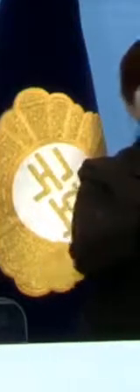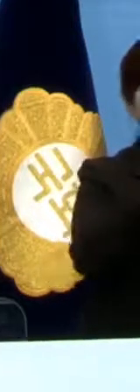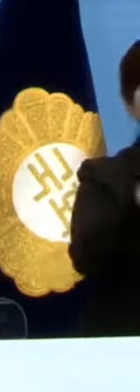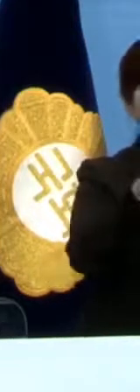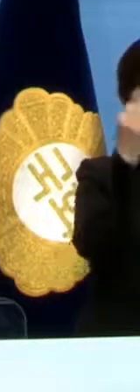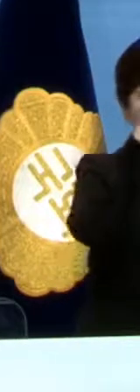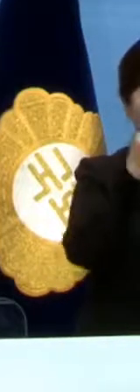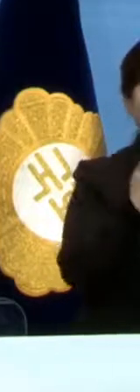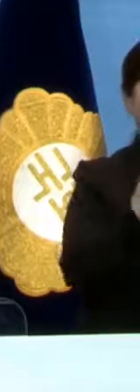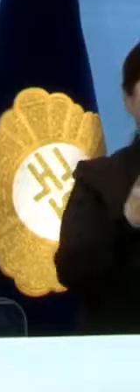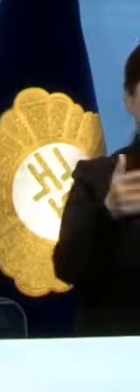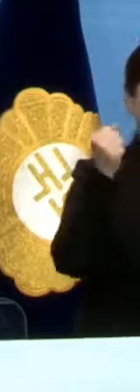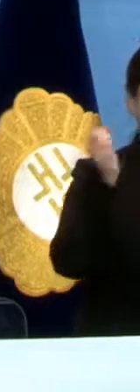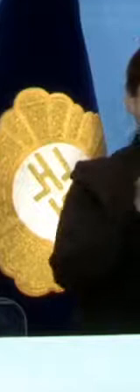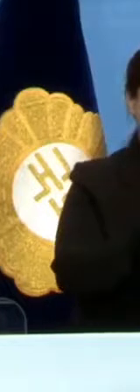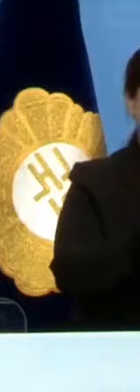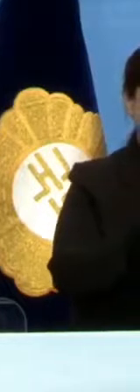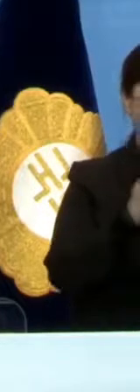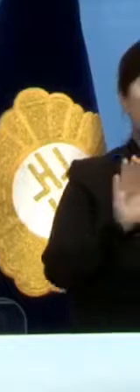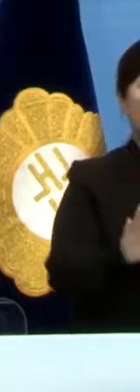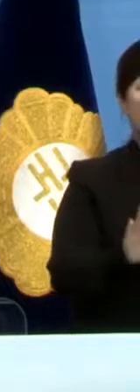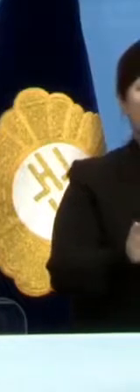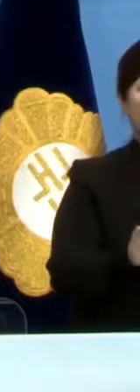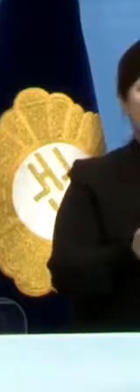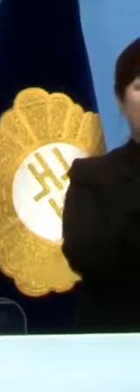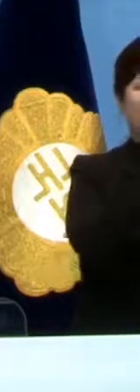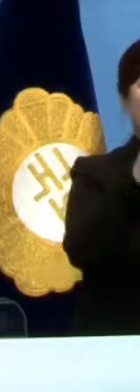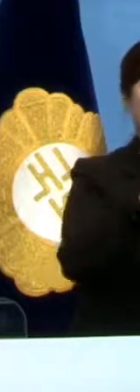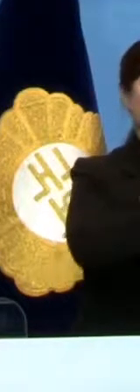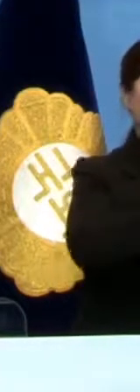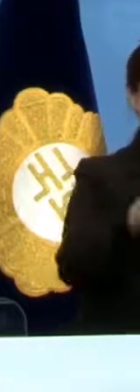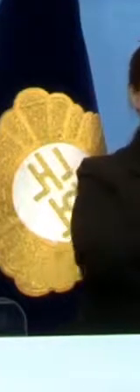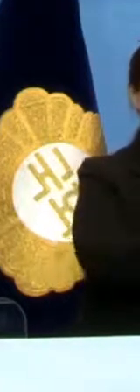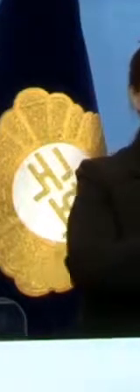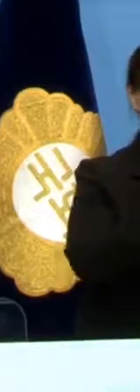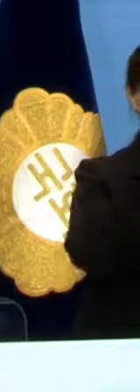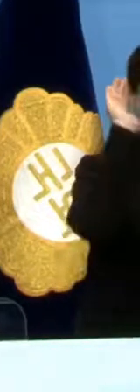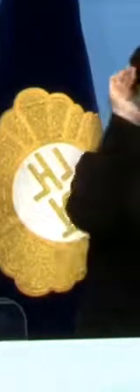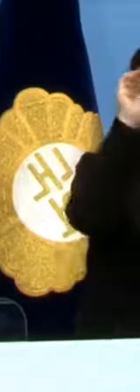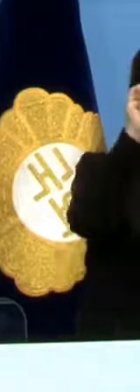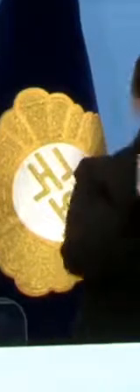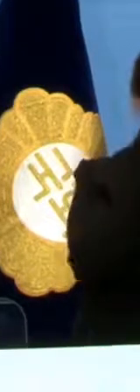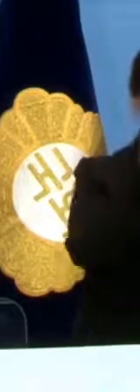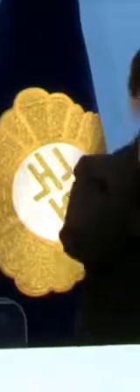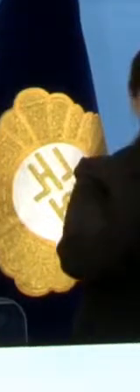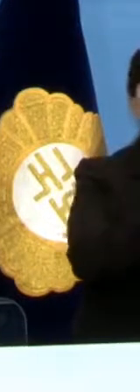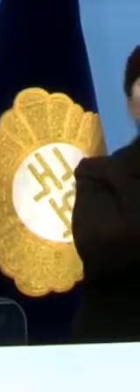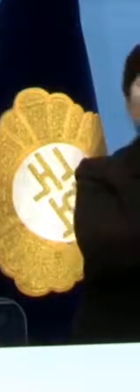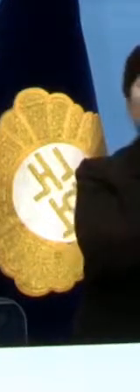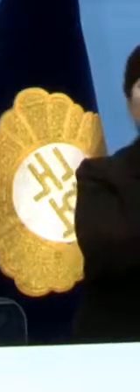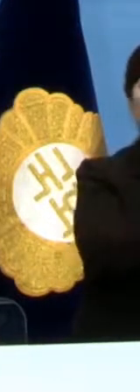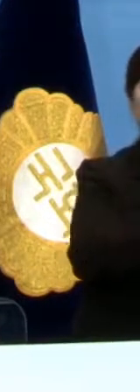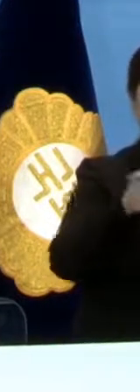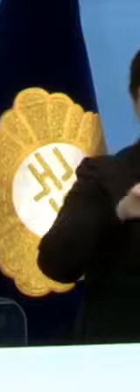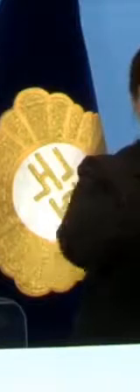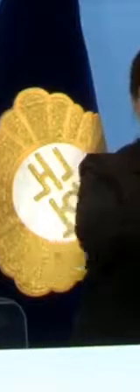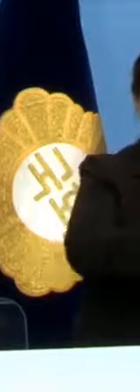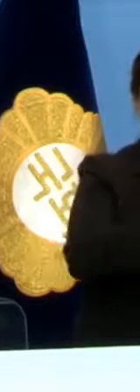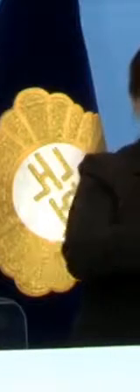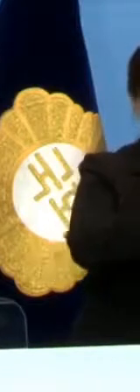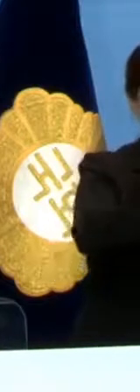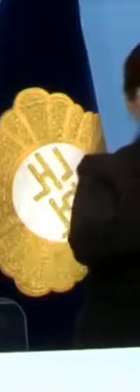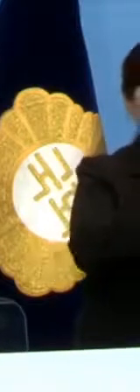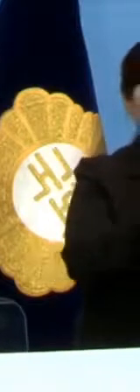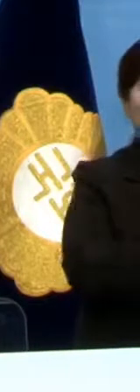부산에서 나왔습니다. 오늘 안민석 의원님 말씀이 있으셨습니다만 부산의 국제적 도시